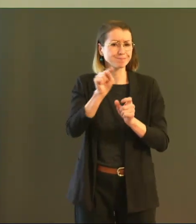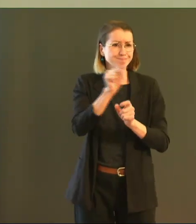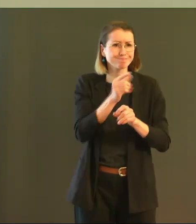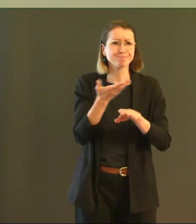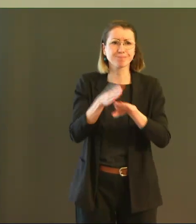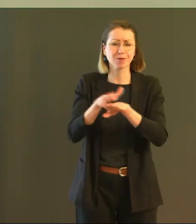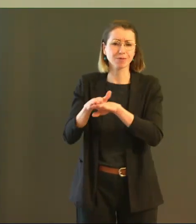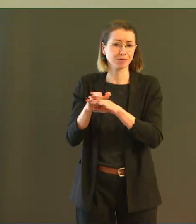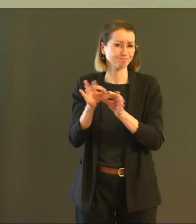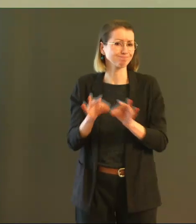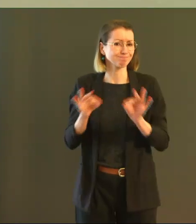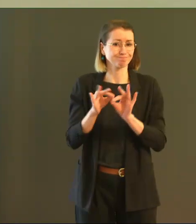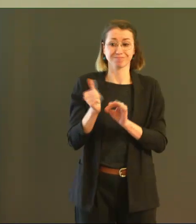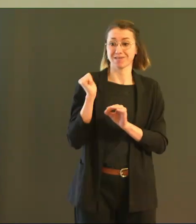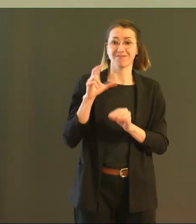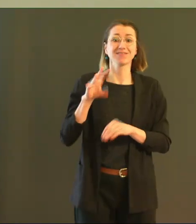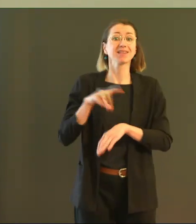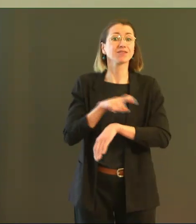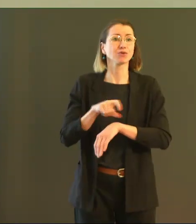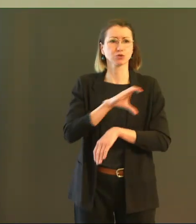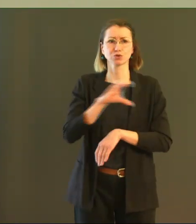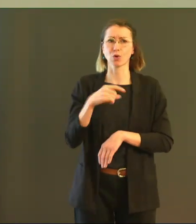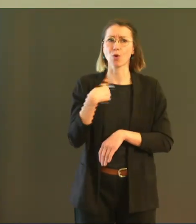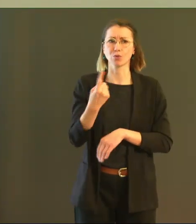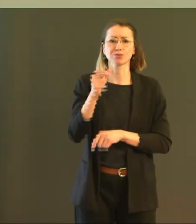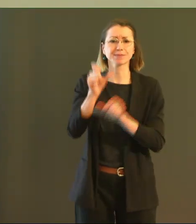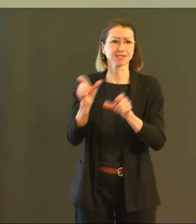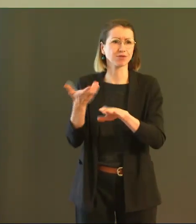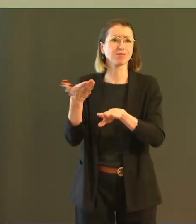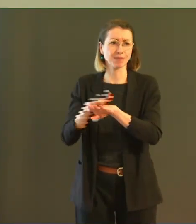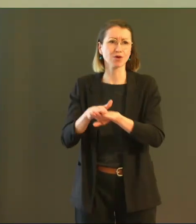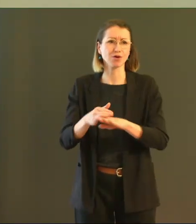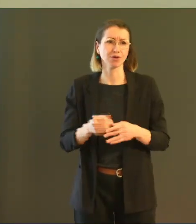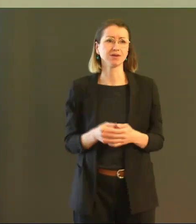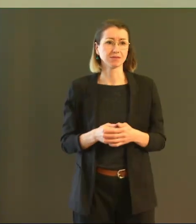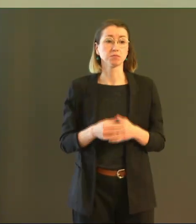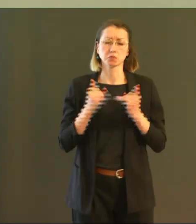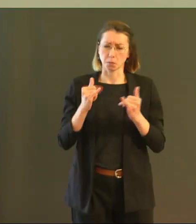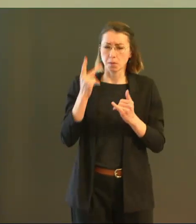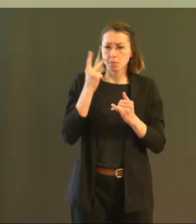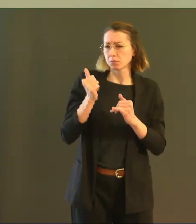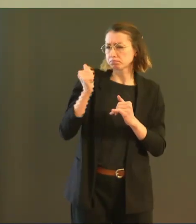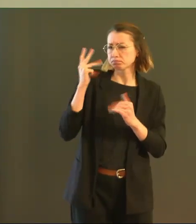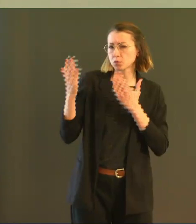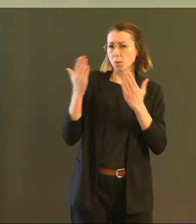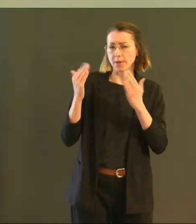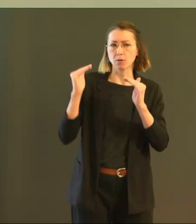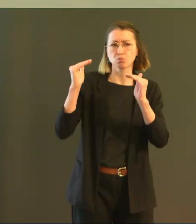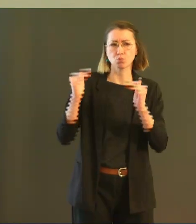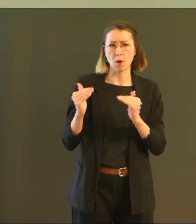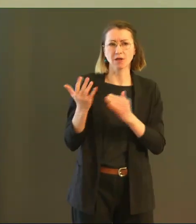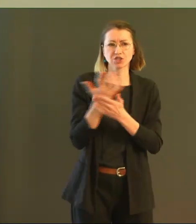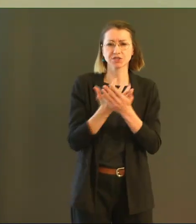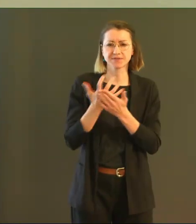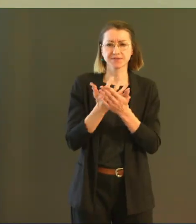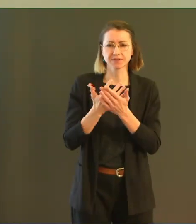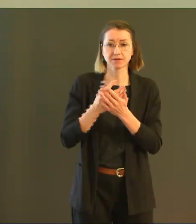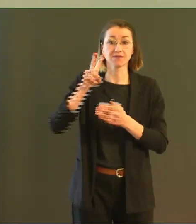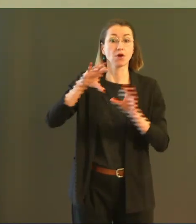ce chiffre est en diminution par rapport à ce qui se passait il ya quelques temps 60 d'entre eux et en flandre 42 en